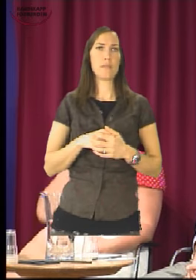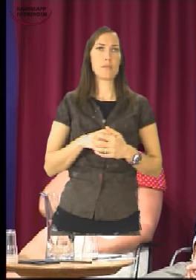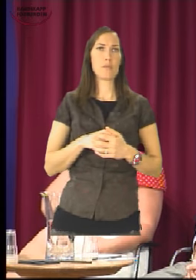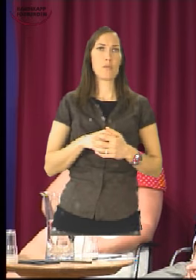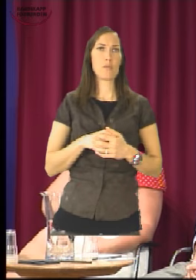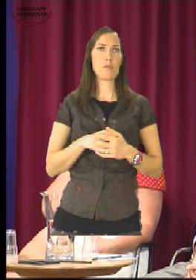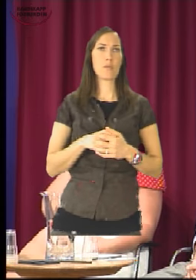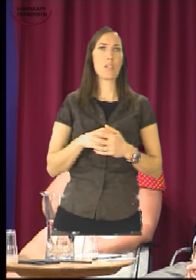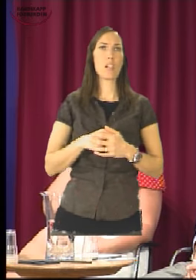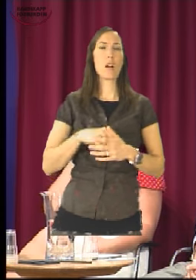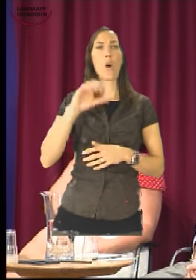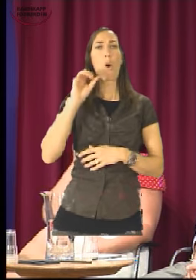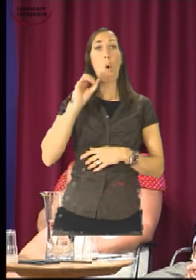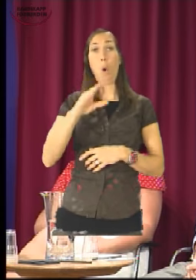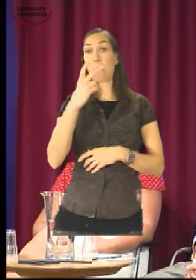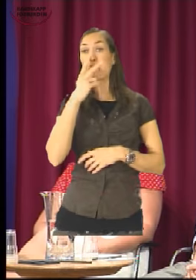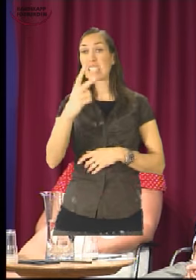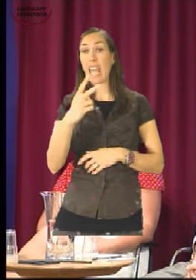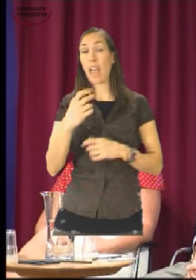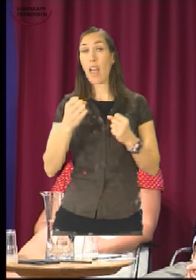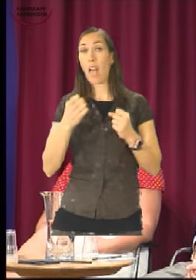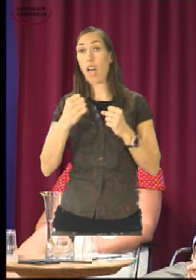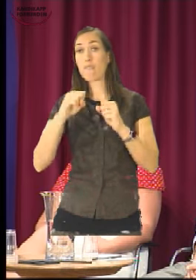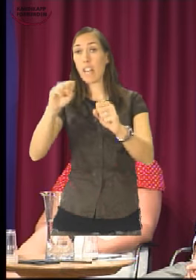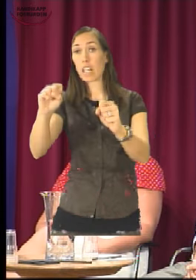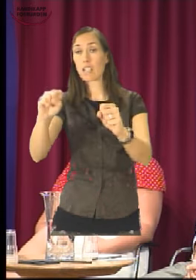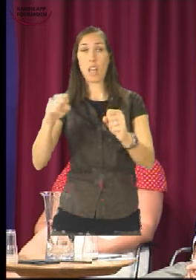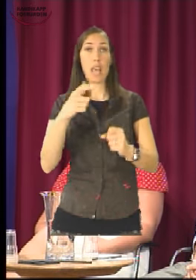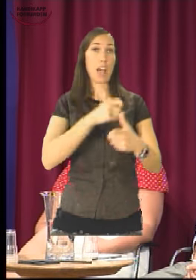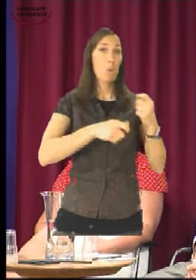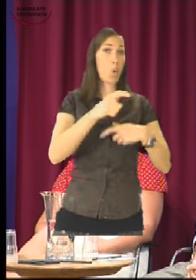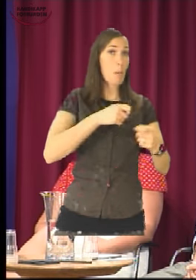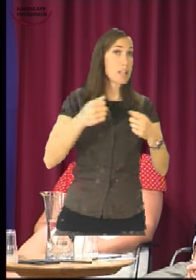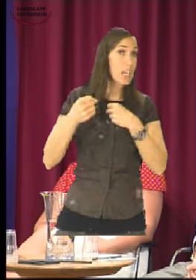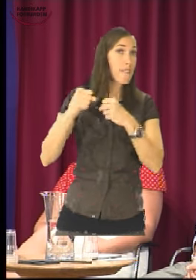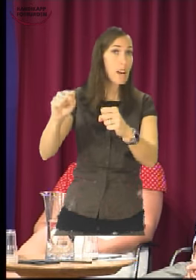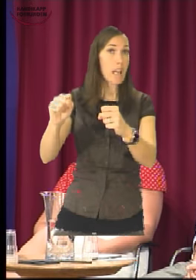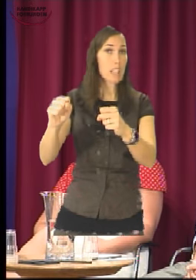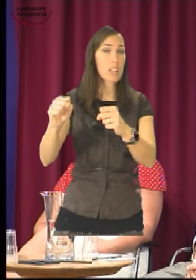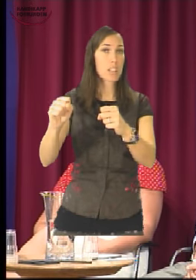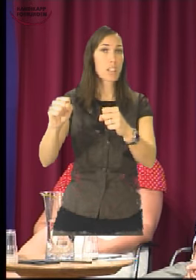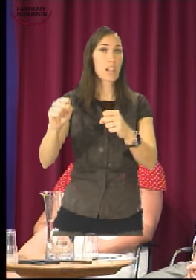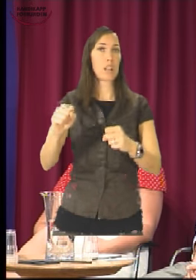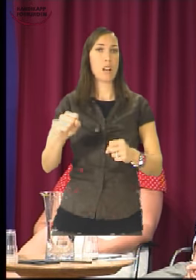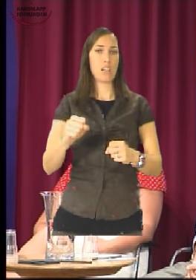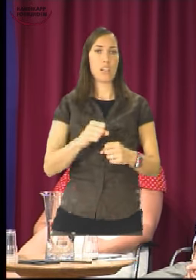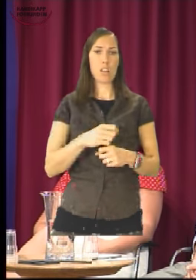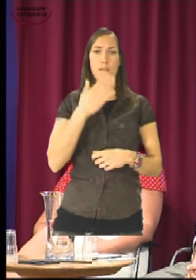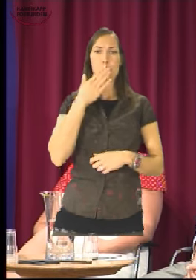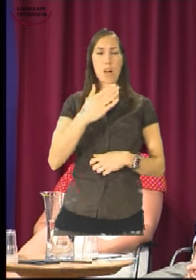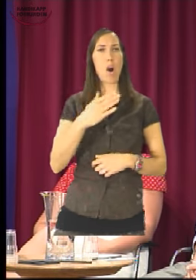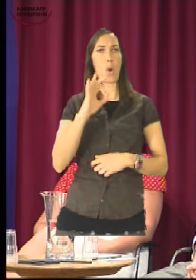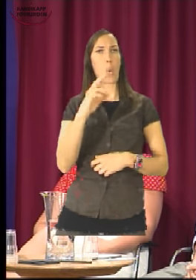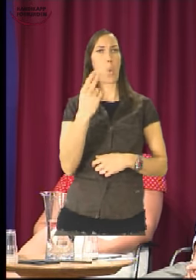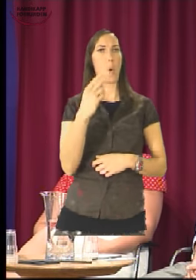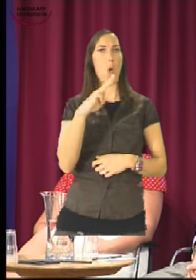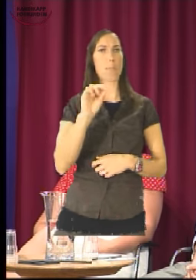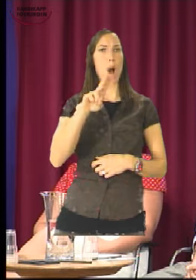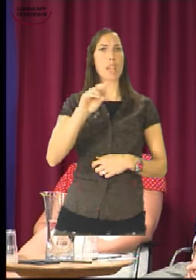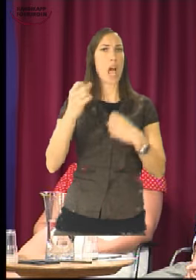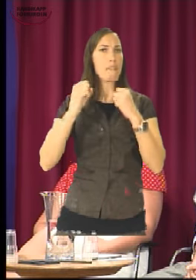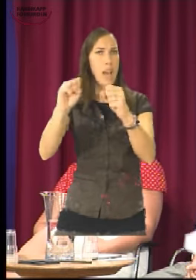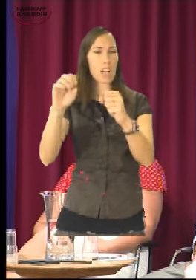ser man då effekter, ekonomiska effekter och humana effekter av detta, då är det naturligtvis, men